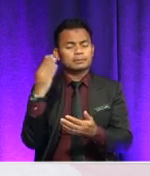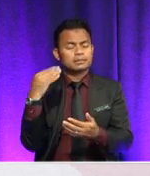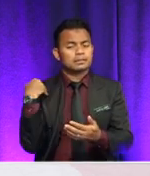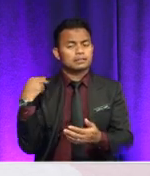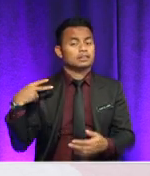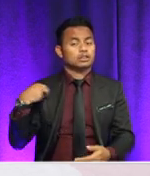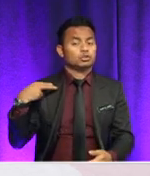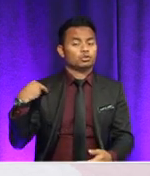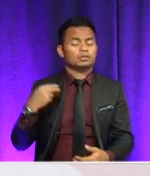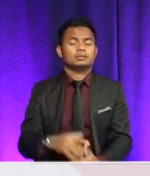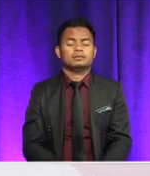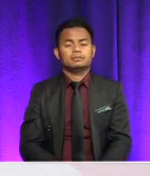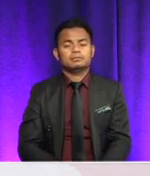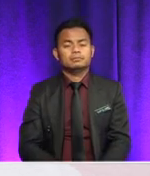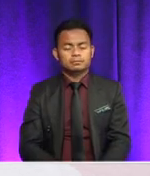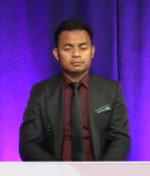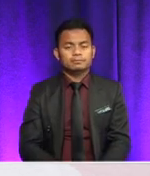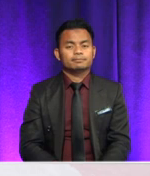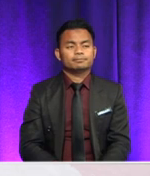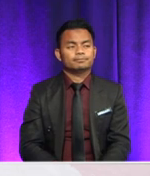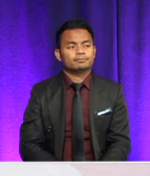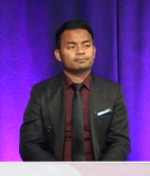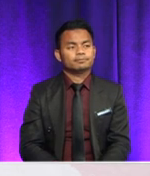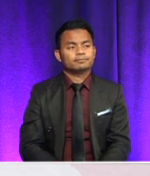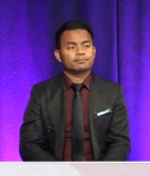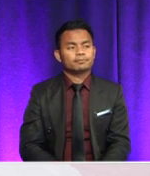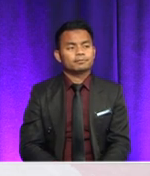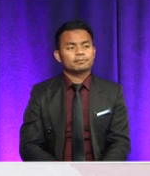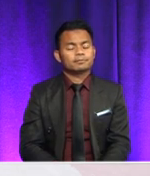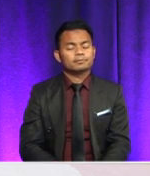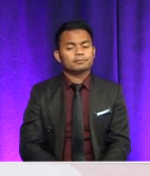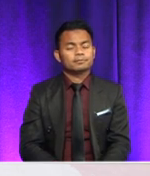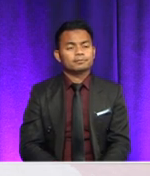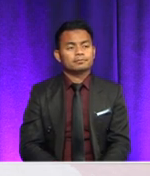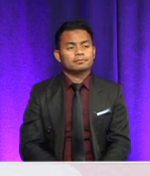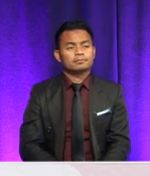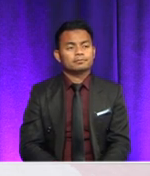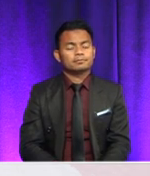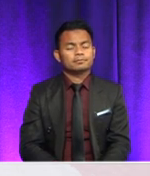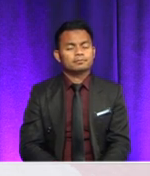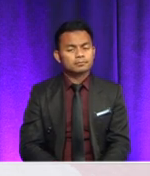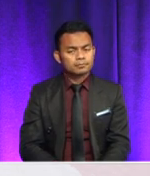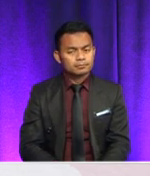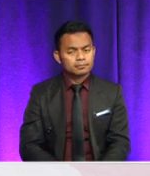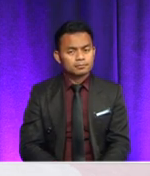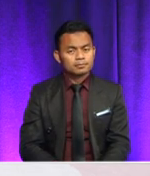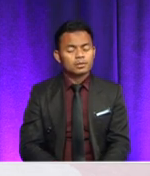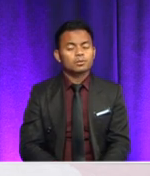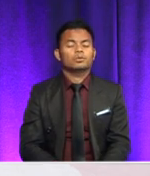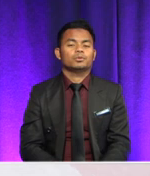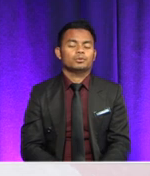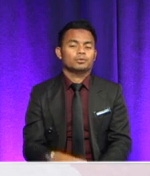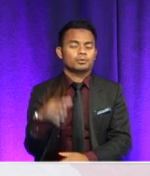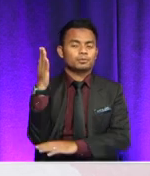itu baik terima kasih Oke dia lebih kurang macam pokok Bendi pokok bendy